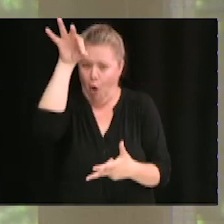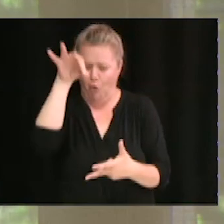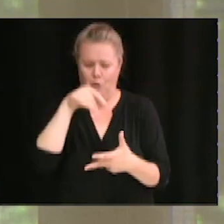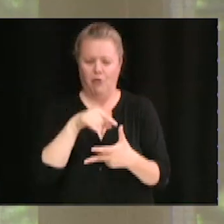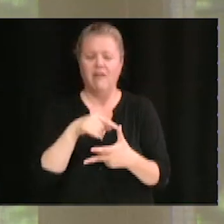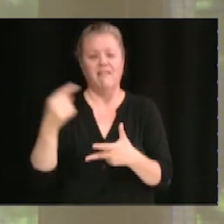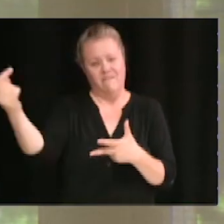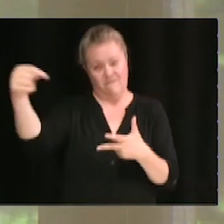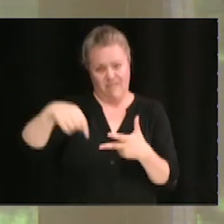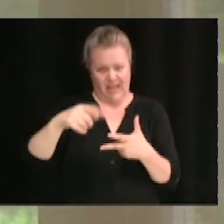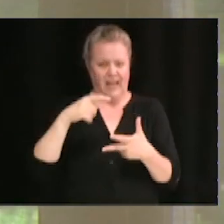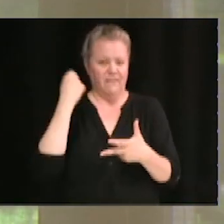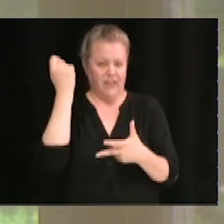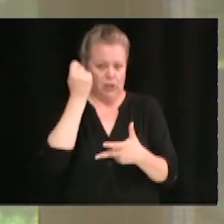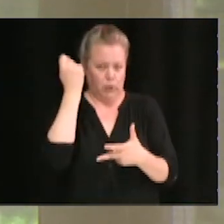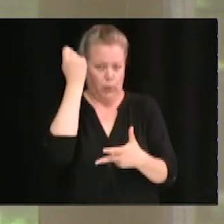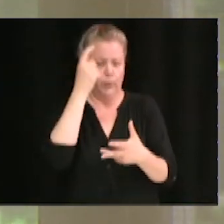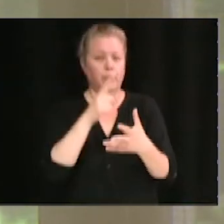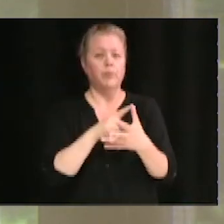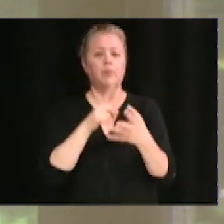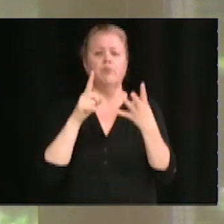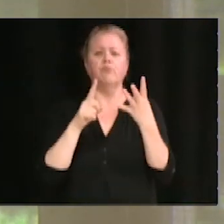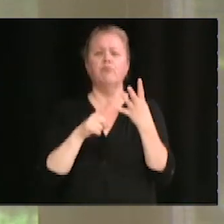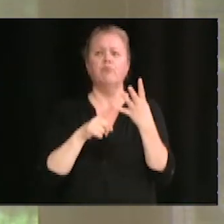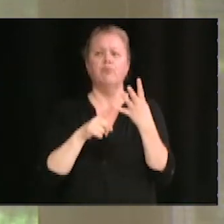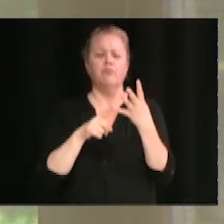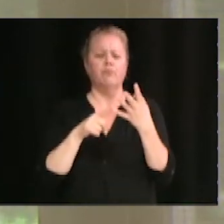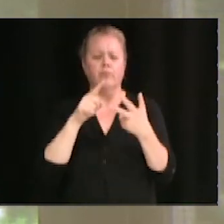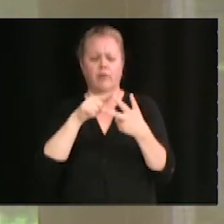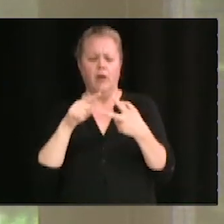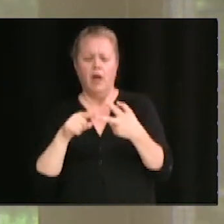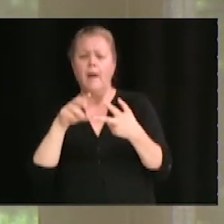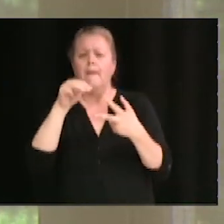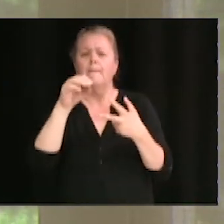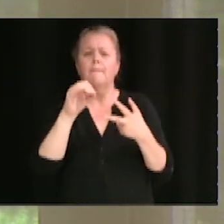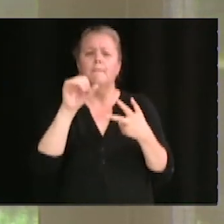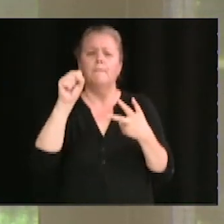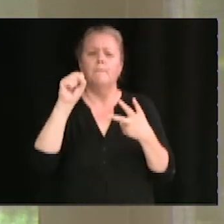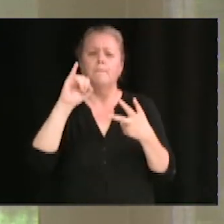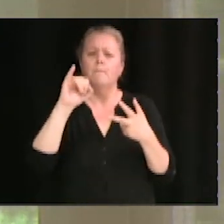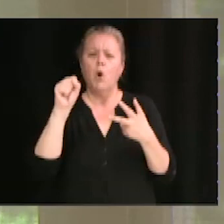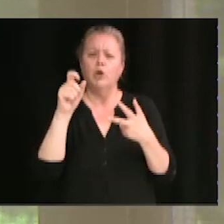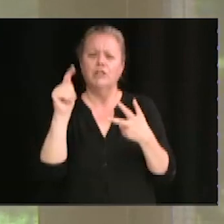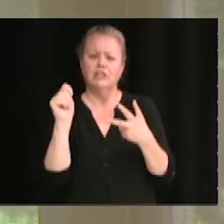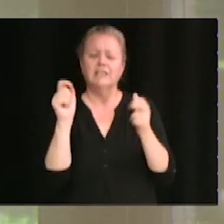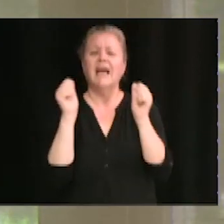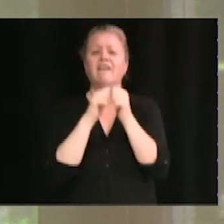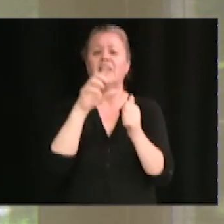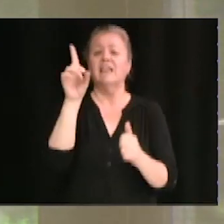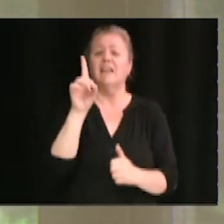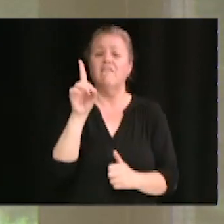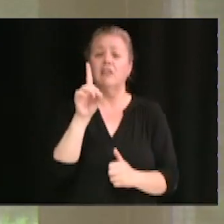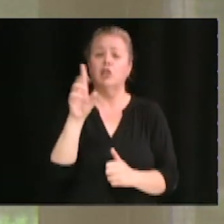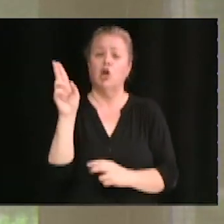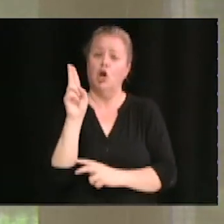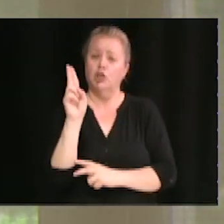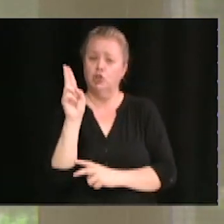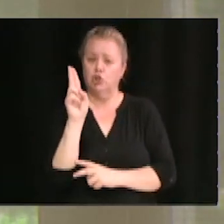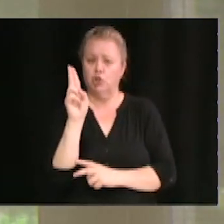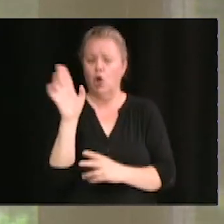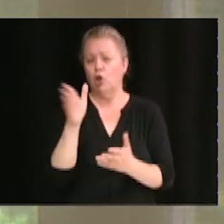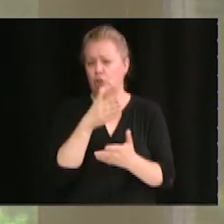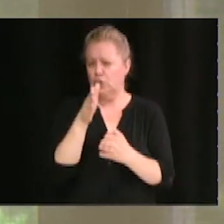venir ici à Victoriaville. Je parlais de Moist, c'est avec, ceux qui connaissent ça, c'est le chanteur David Usher. Et puis,